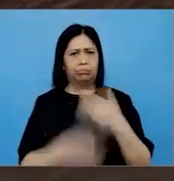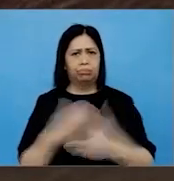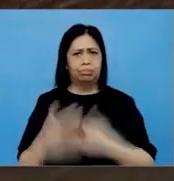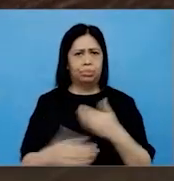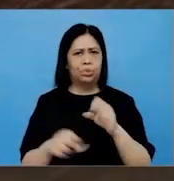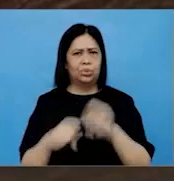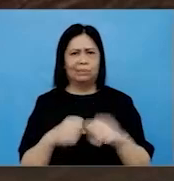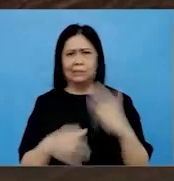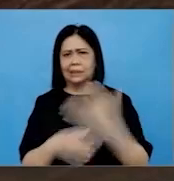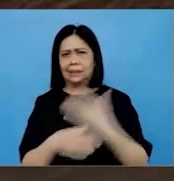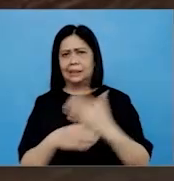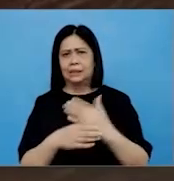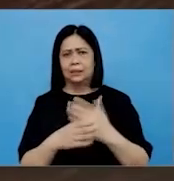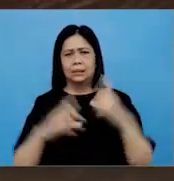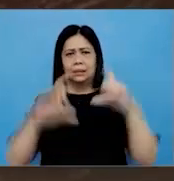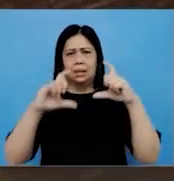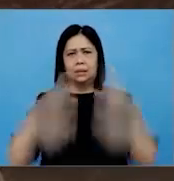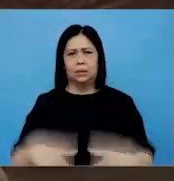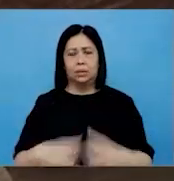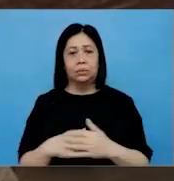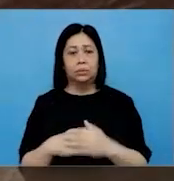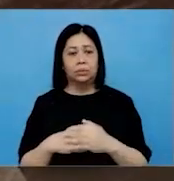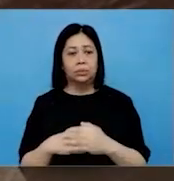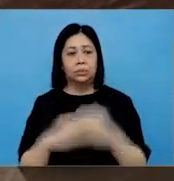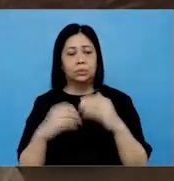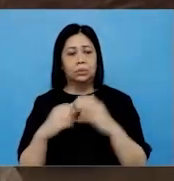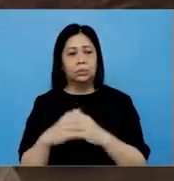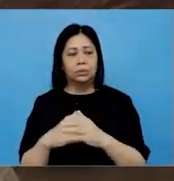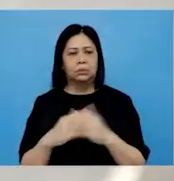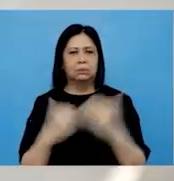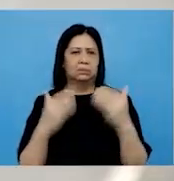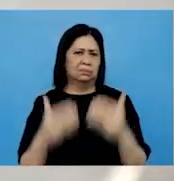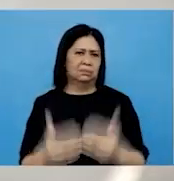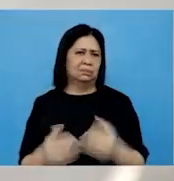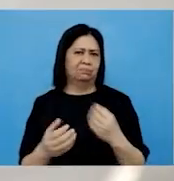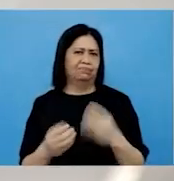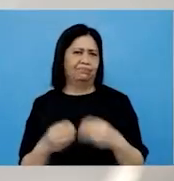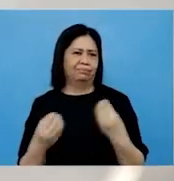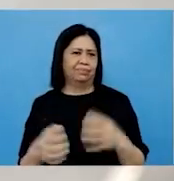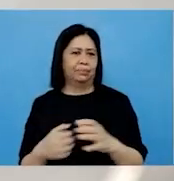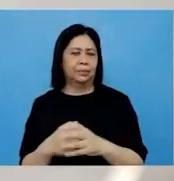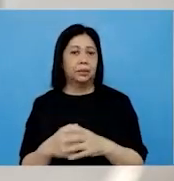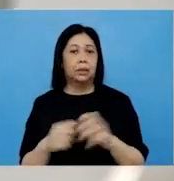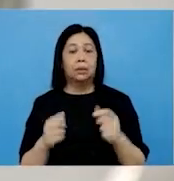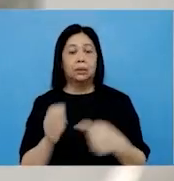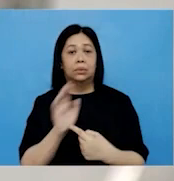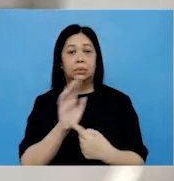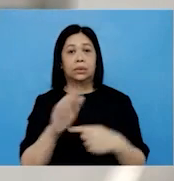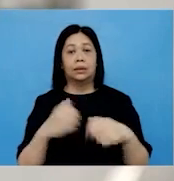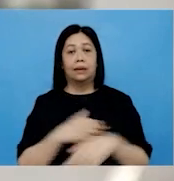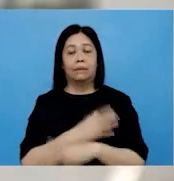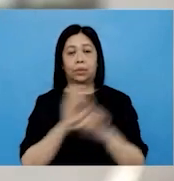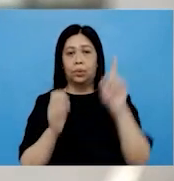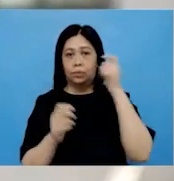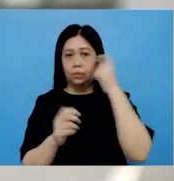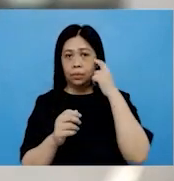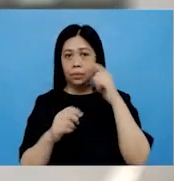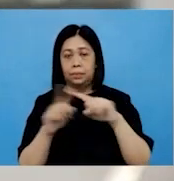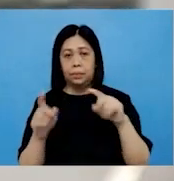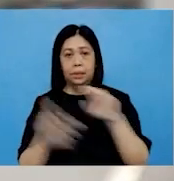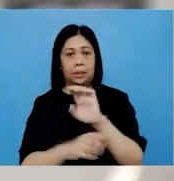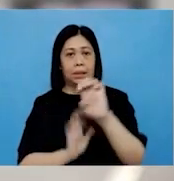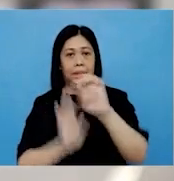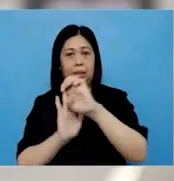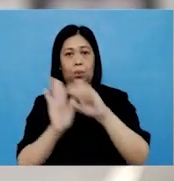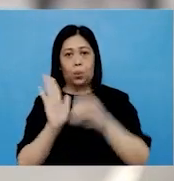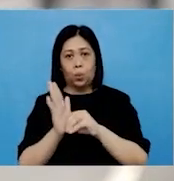ang lockdown. Tapos karon pa jud lockdown sabot. Naglabas din ang Davao City Government ng executive order na